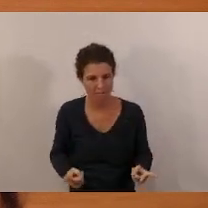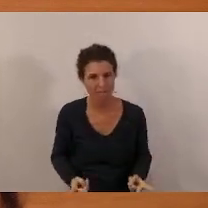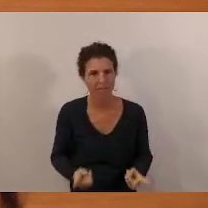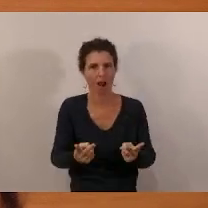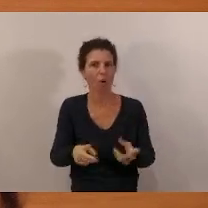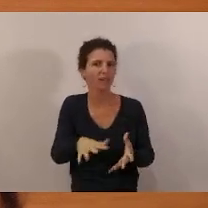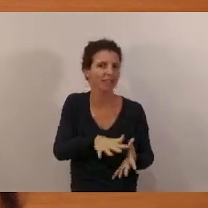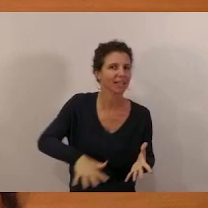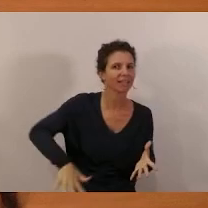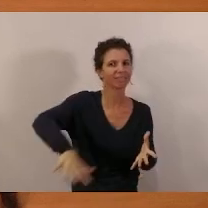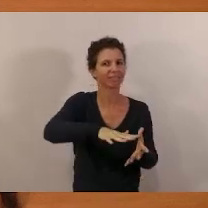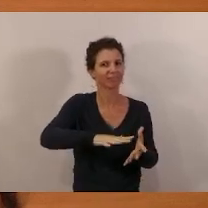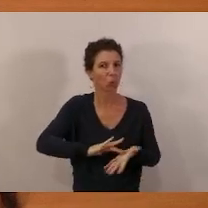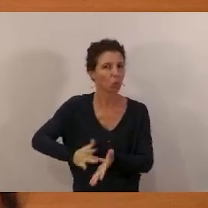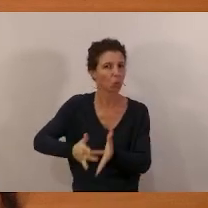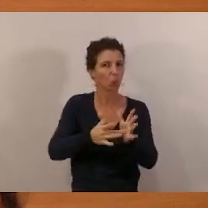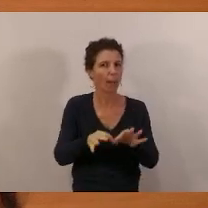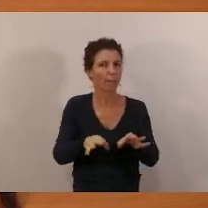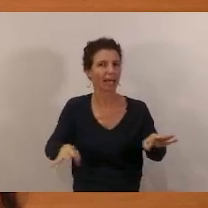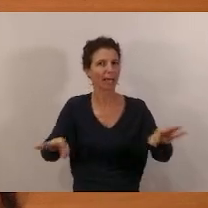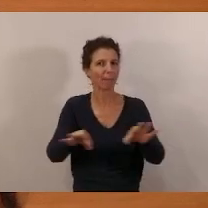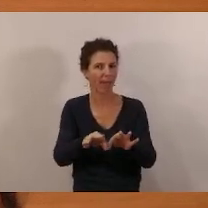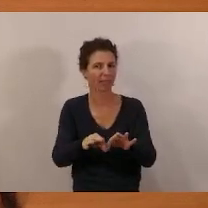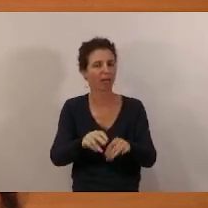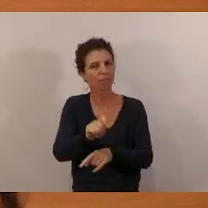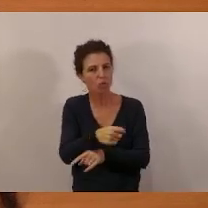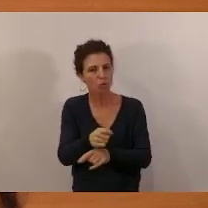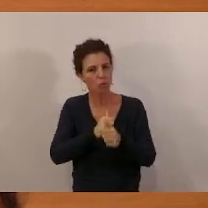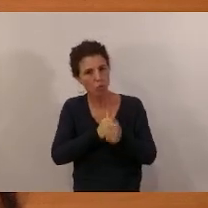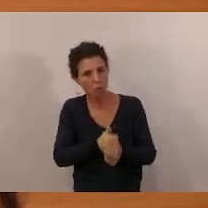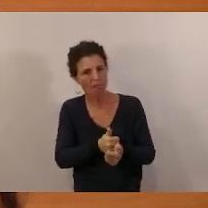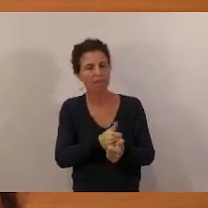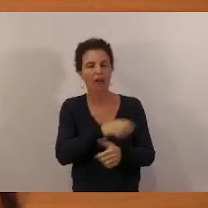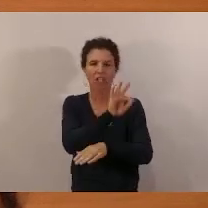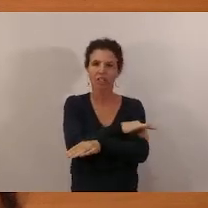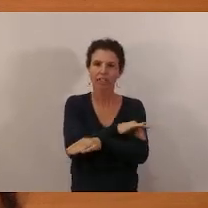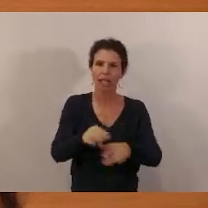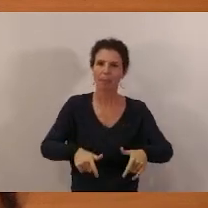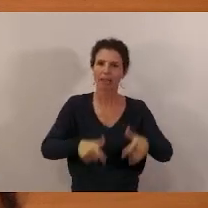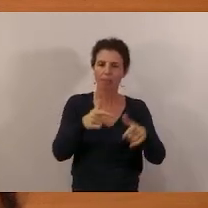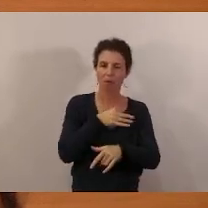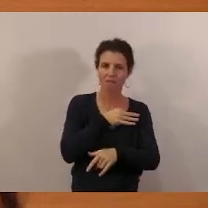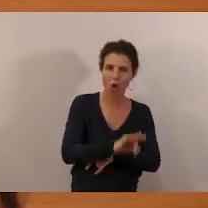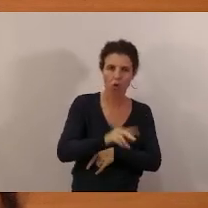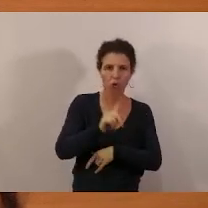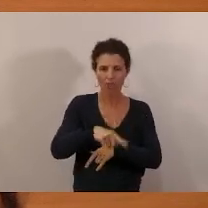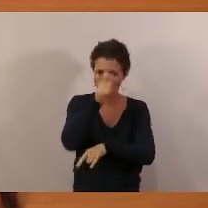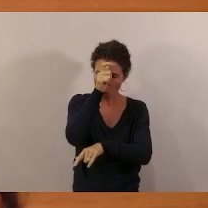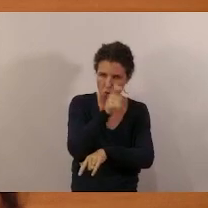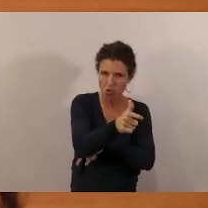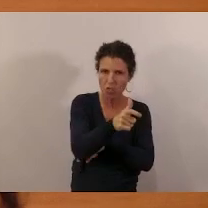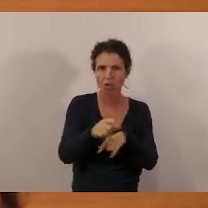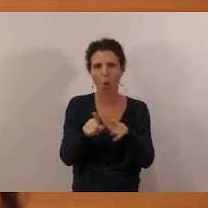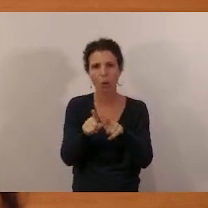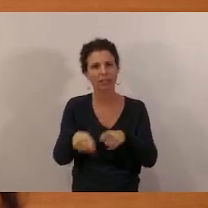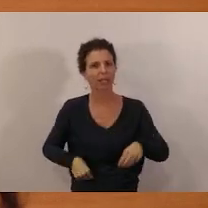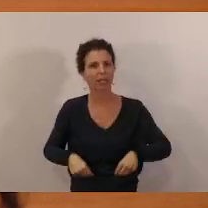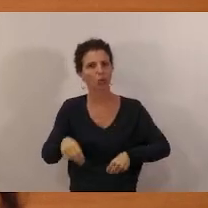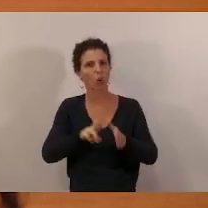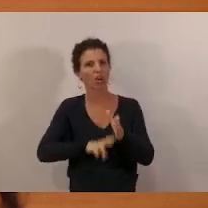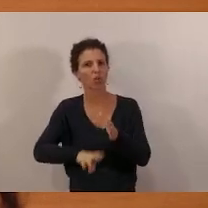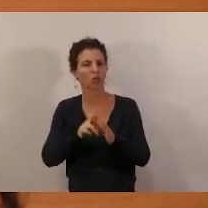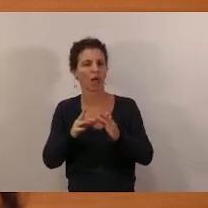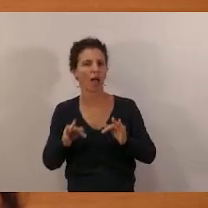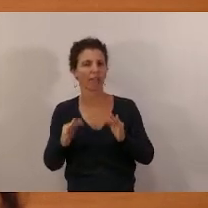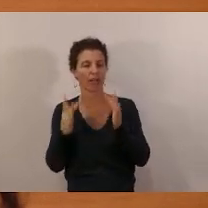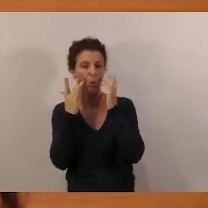de ce périmètre, en accord bien entendu avec l'architecte des bâtiments de France, la direction régionale des affaires culturelles et